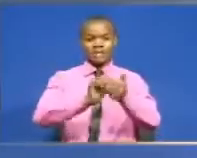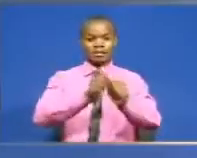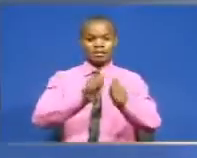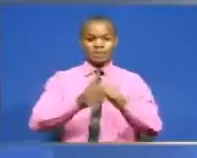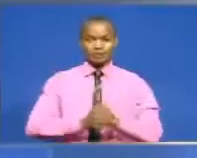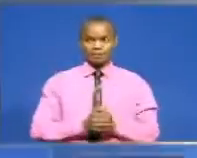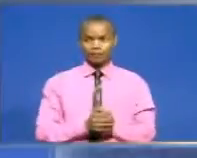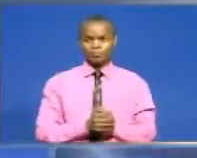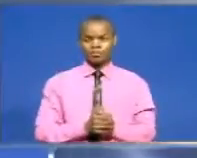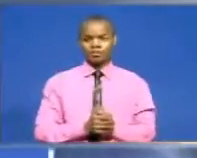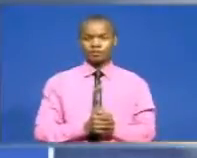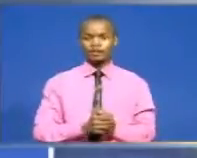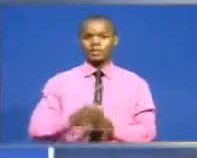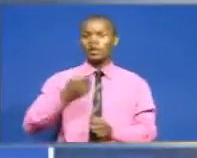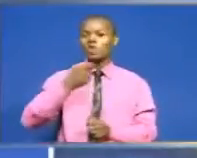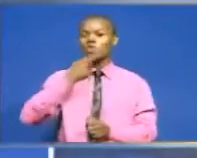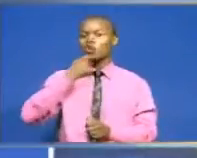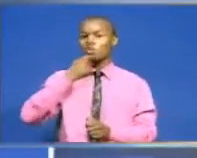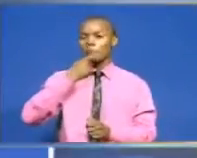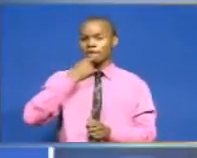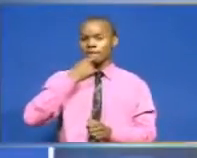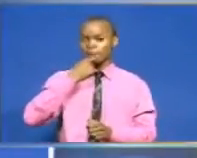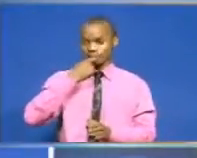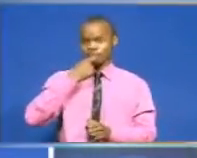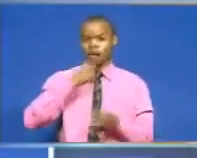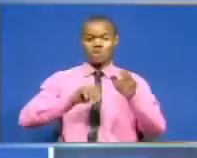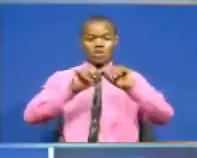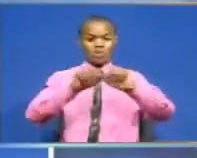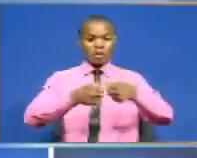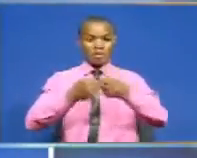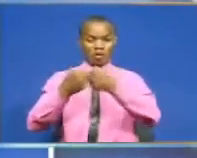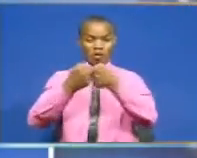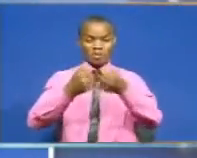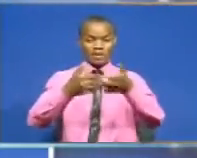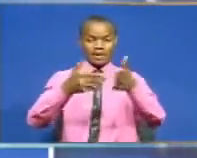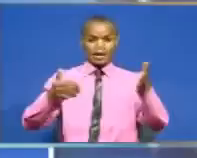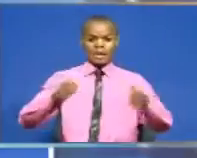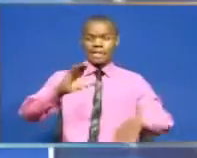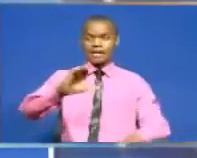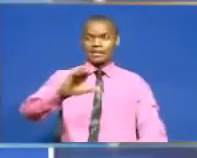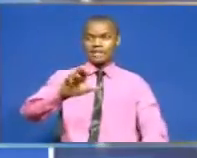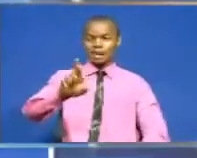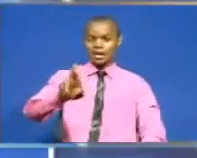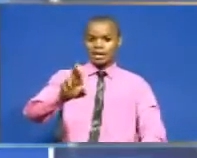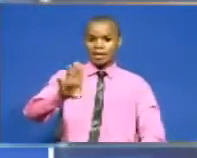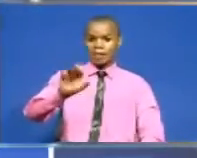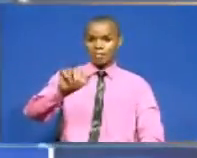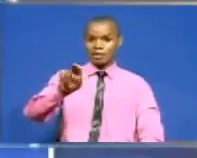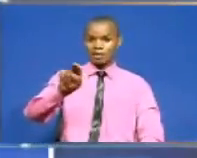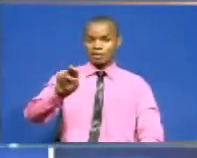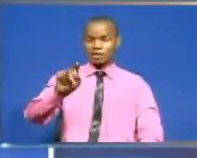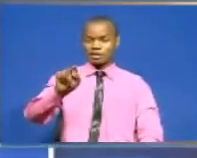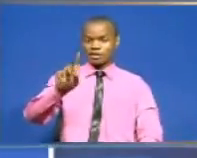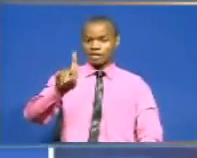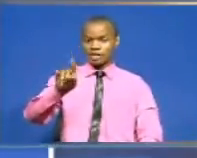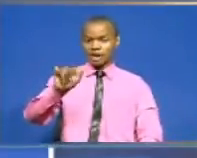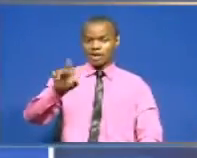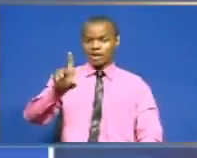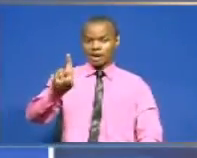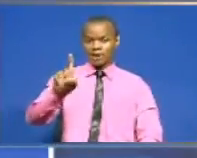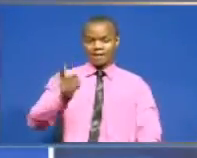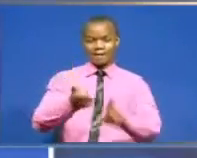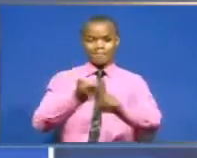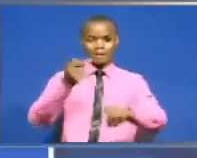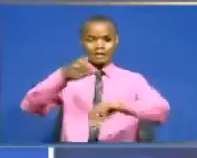Mabingwa wa ligi kuu ya soka nchini Gor Mahia watachuana na CR Belouizdad ya Algeria kwenye mechi ya raundi ya kwanza